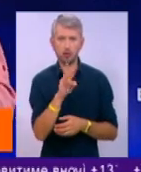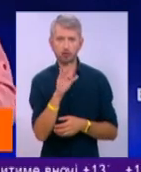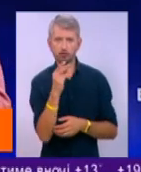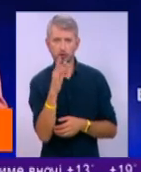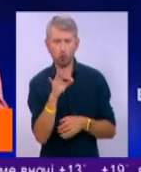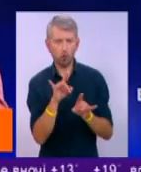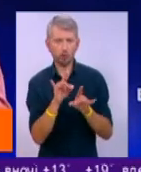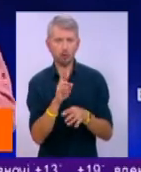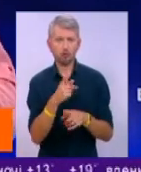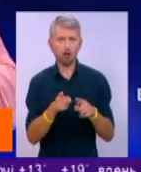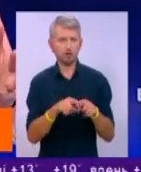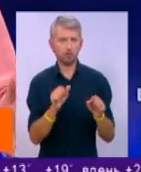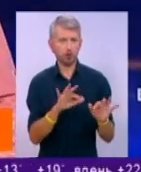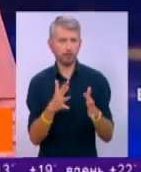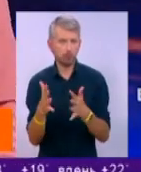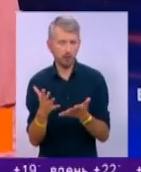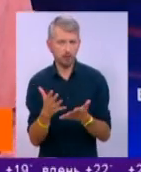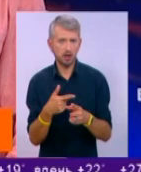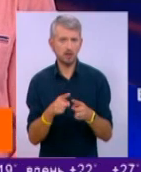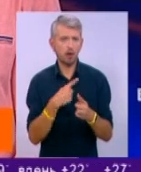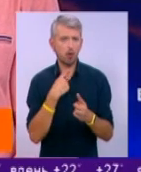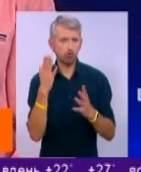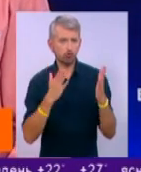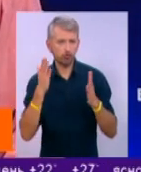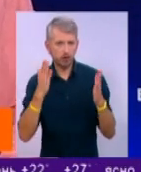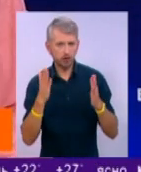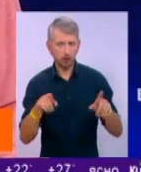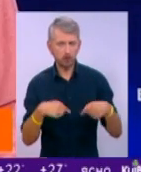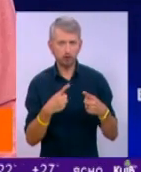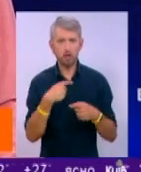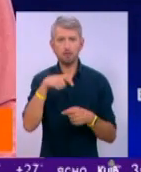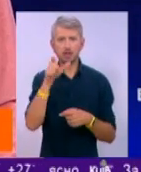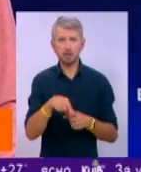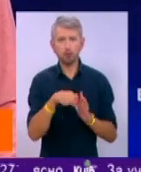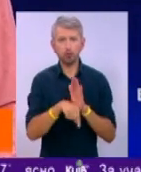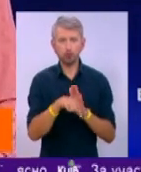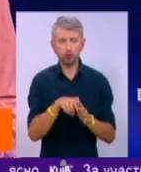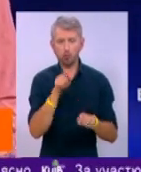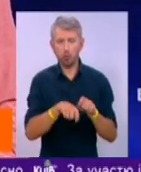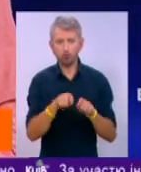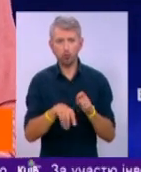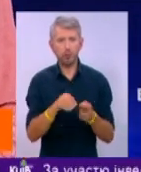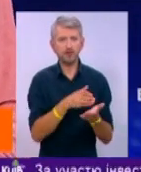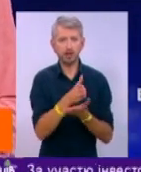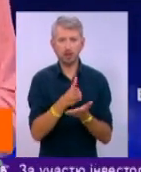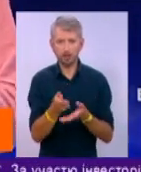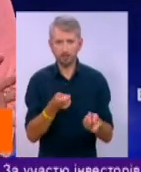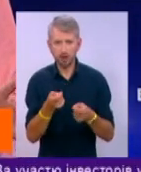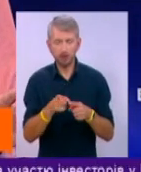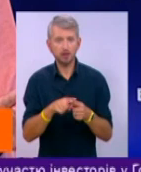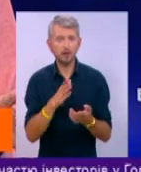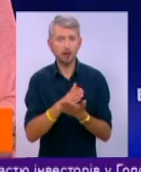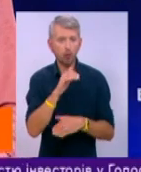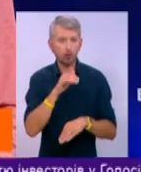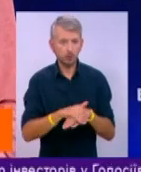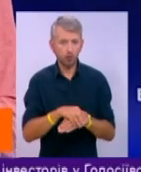може відбуватися, яким чином ці голосування організовуватися. Президент, по суті, контролює всі гілки влади. Це є ознакові